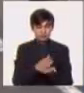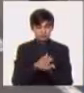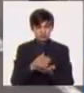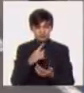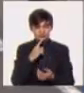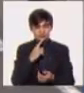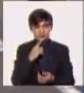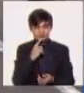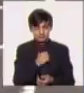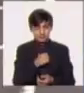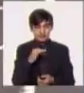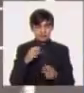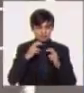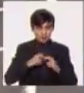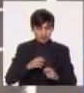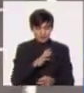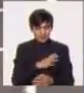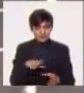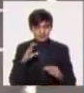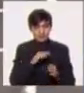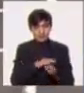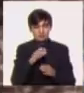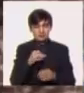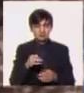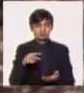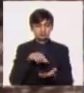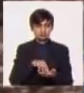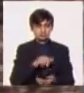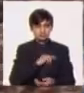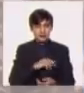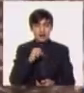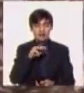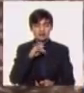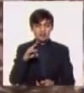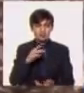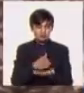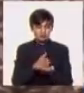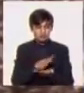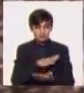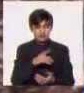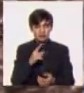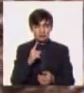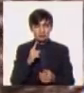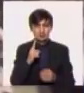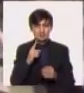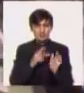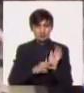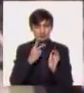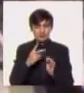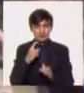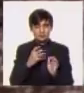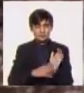медициналық тексеруден мүдірмей өтіп сапқа қайта тұрды. Атарда сұлыс еткен өзім. 82-790 әскери бөлімде.